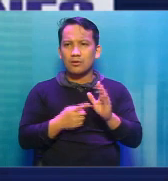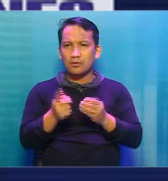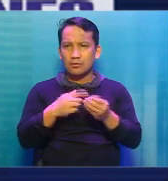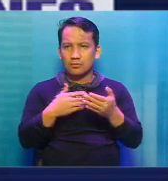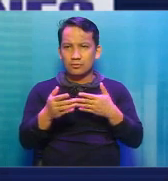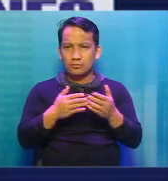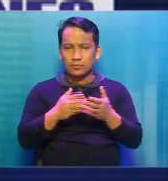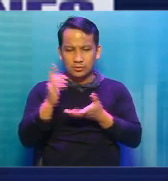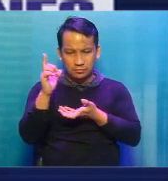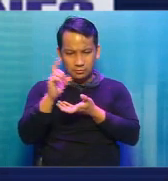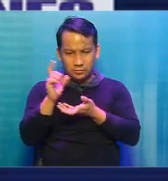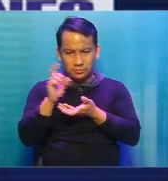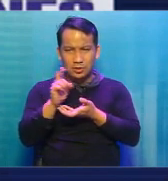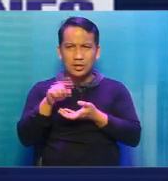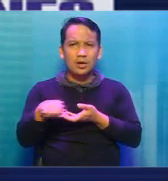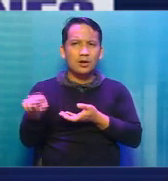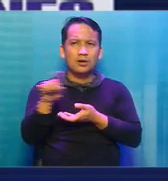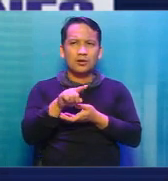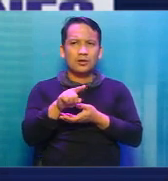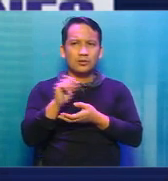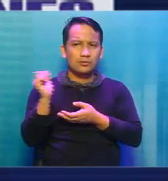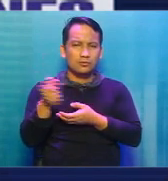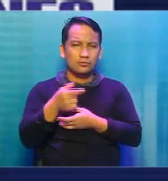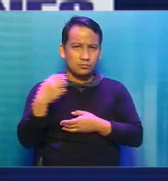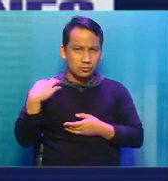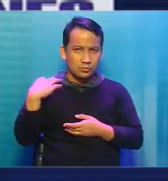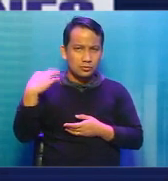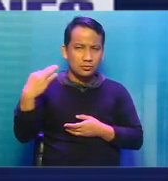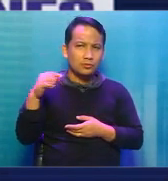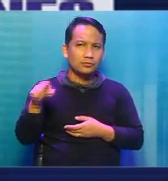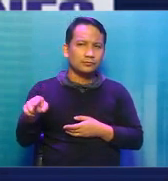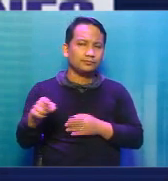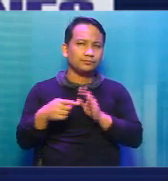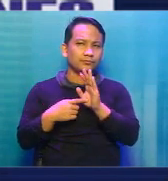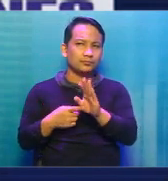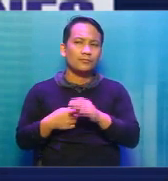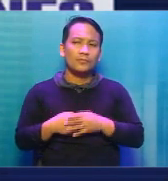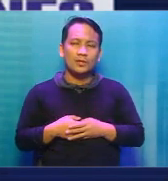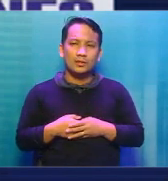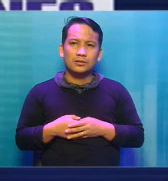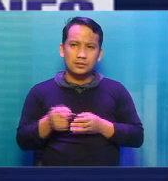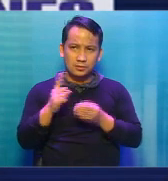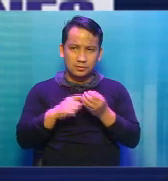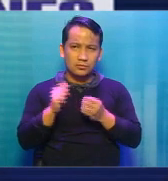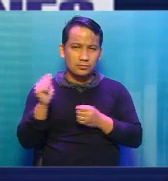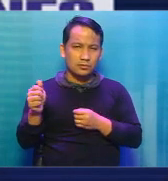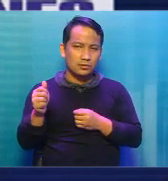mga pictures na voluntary na sinayin nila yung